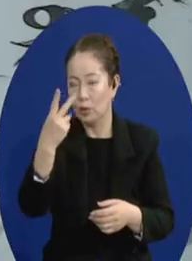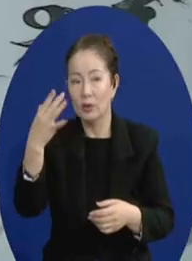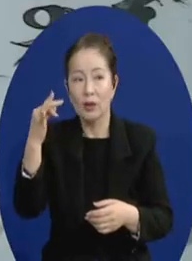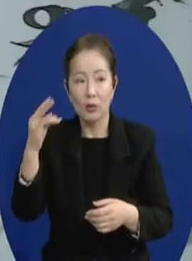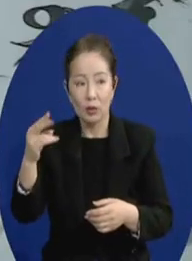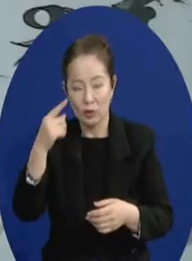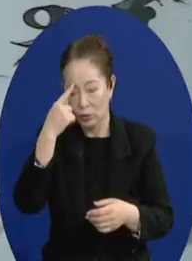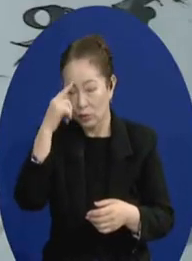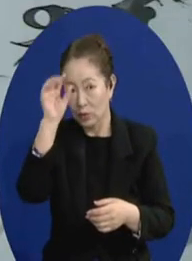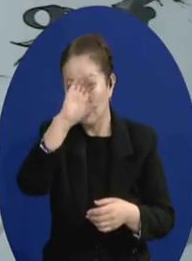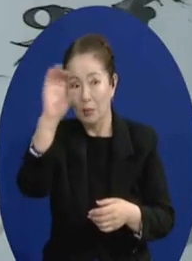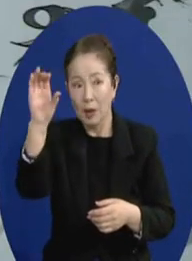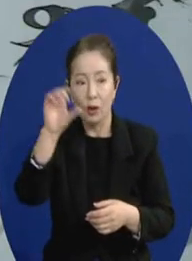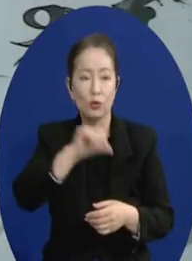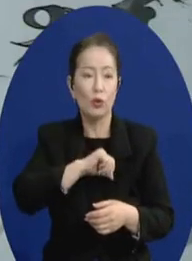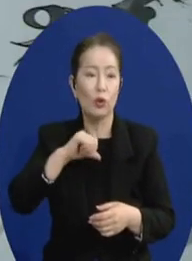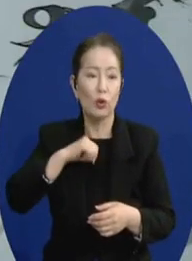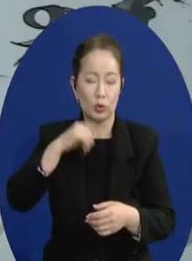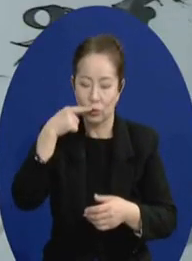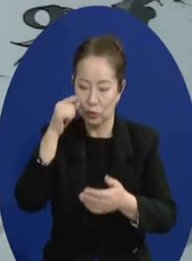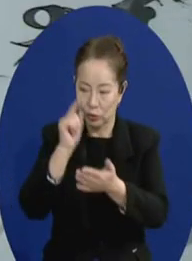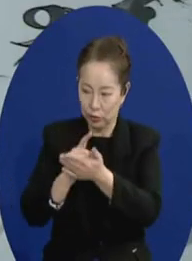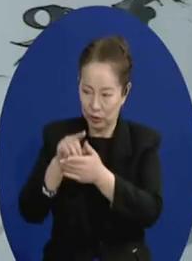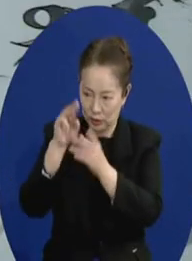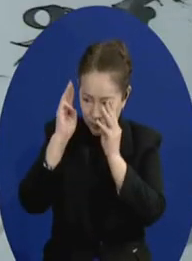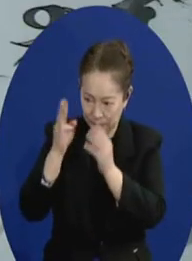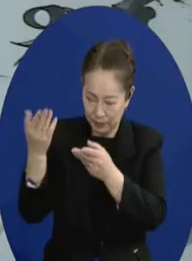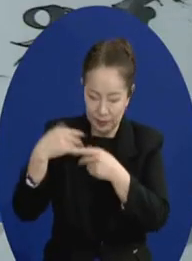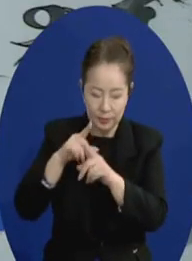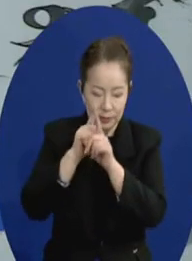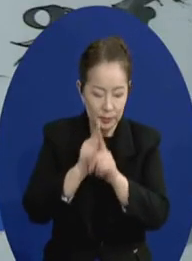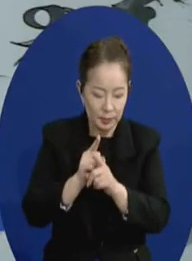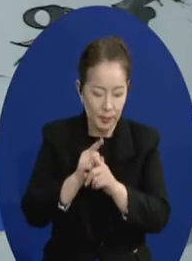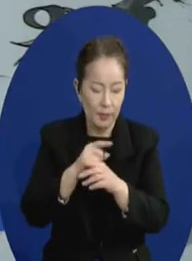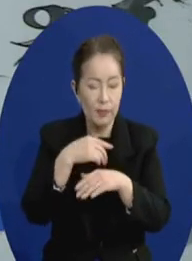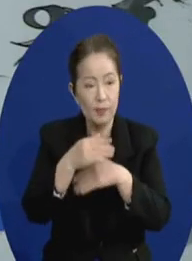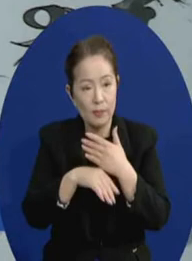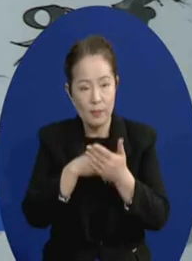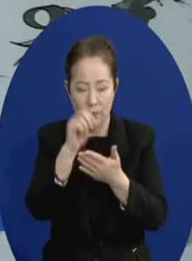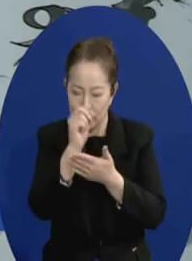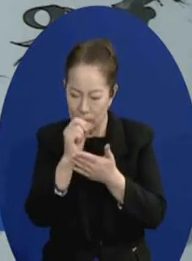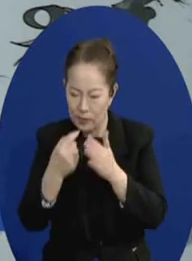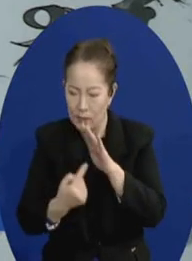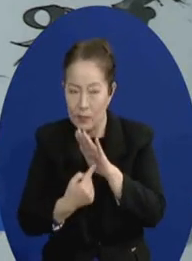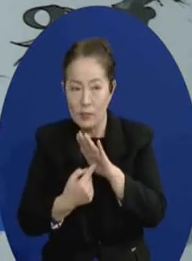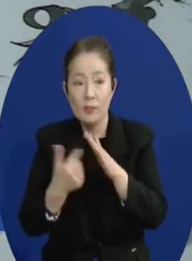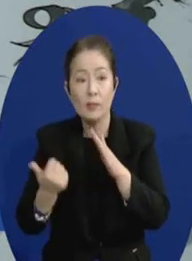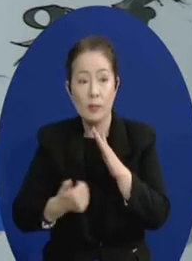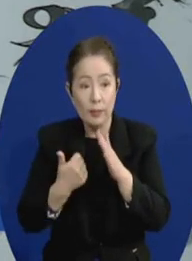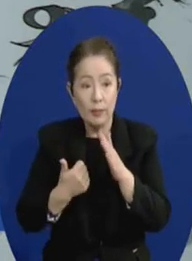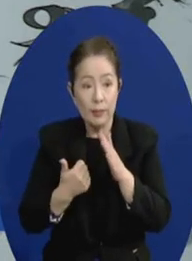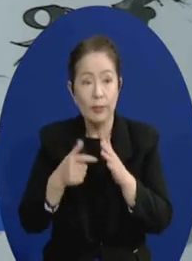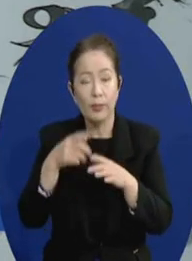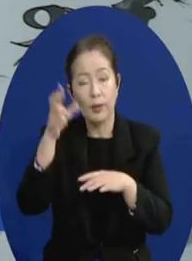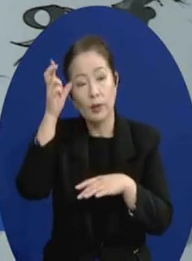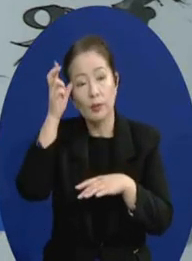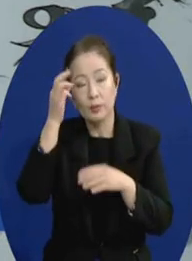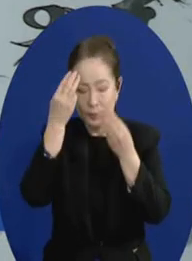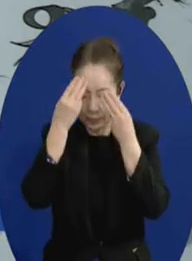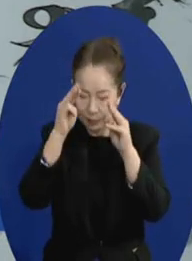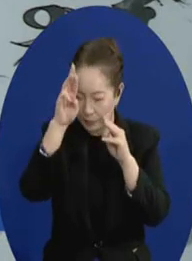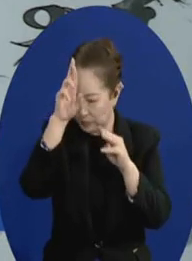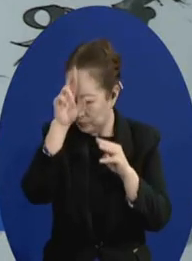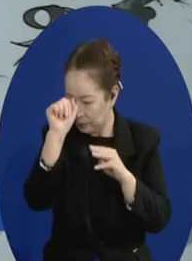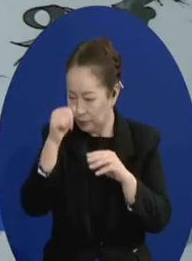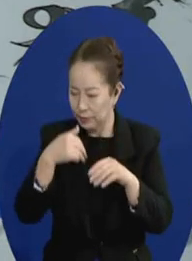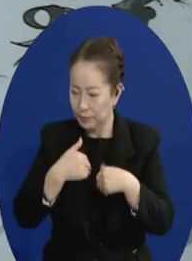нар энэ төрийн байгууллагууд нь өөрсдөө гаргасан тушаа шийдвэрүүдээ одоо хос бичгээр хөтлөх ийм үндсүүд өнөөдөр бүрдсэн байж байгаа. Тэгээ боловсрол шинжлэх ухааны яамны